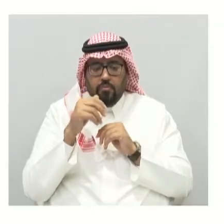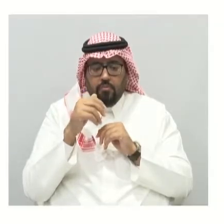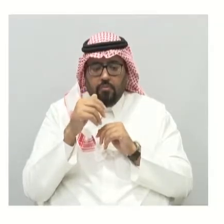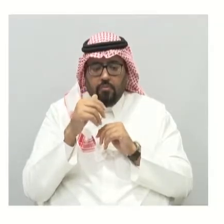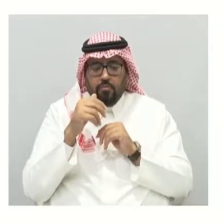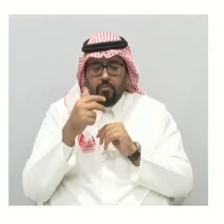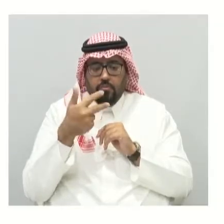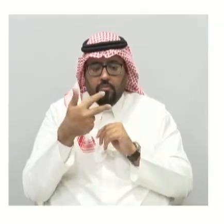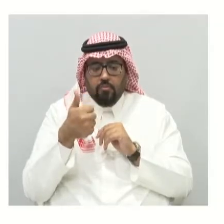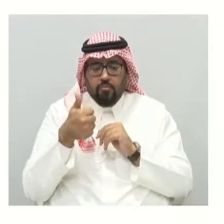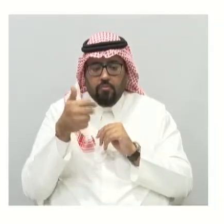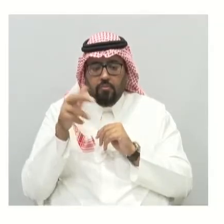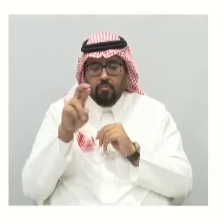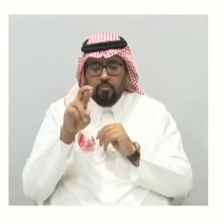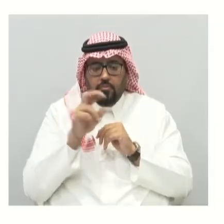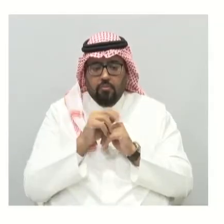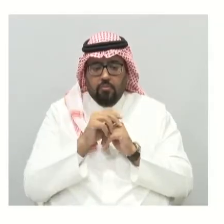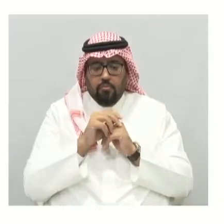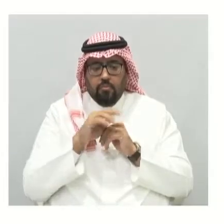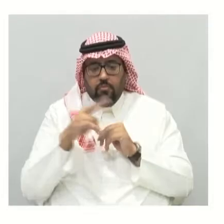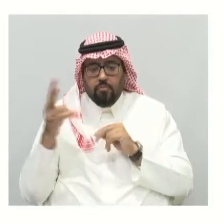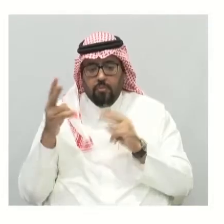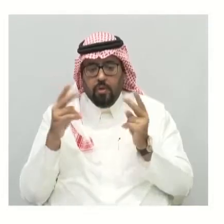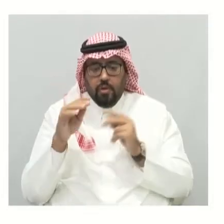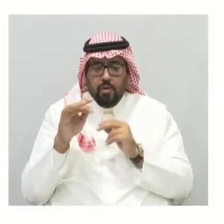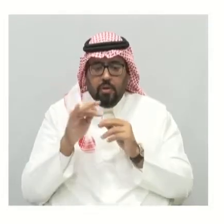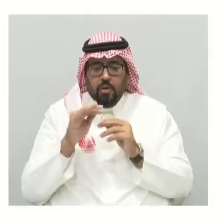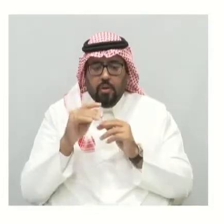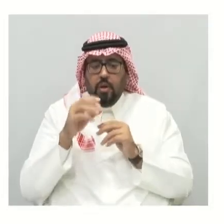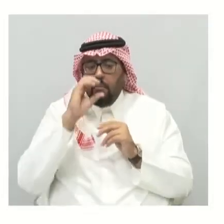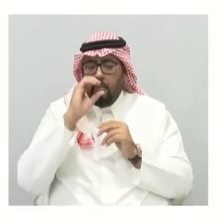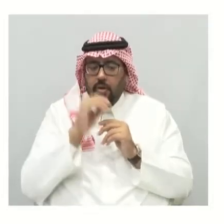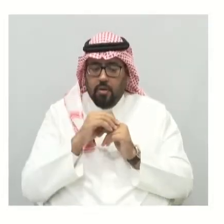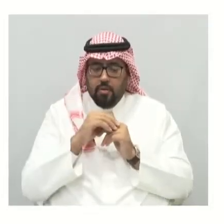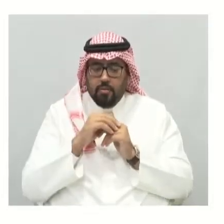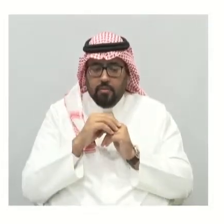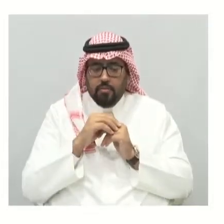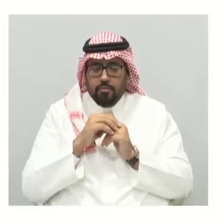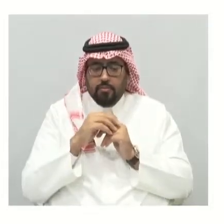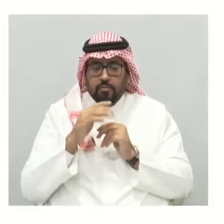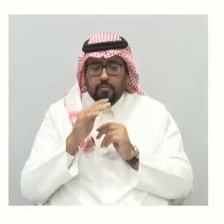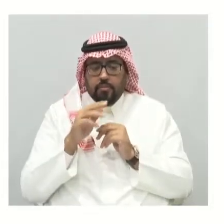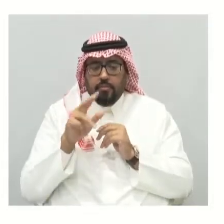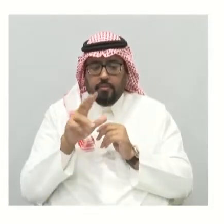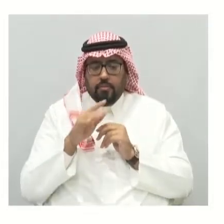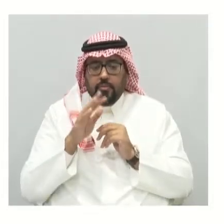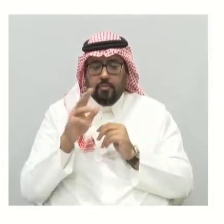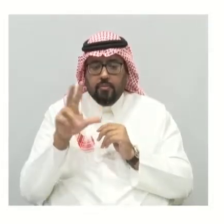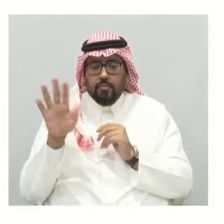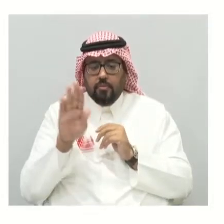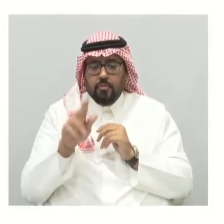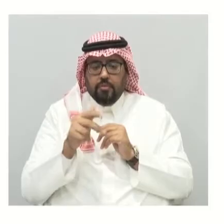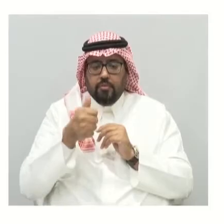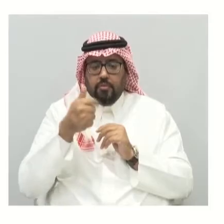كيف يختلف السائل مثل الماء عن الغاز مثل